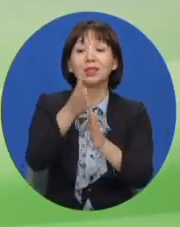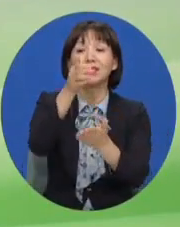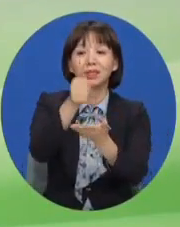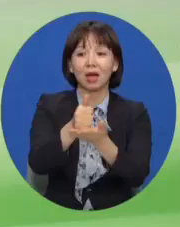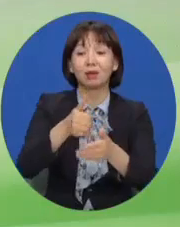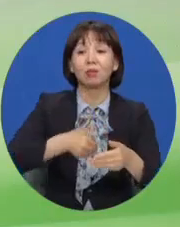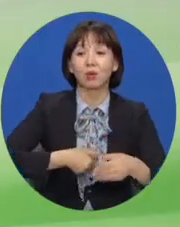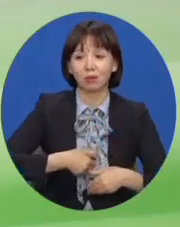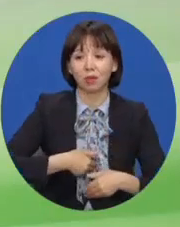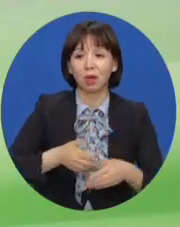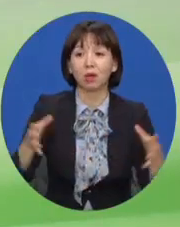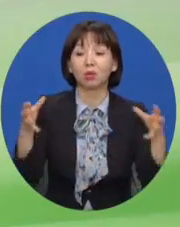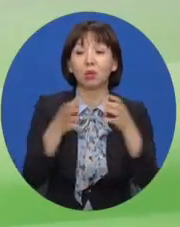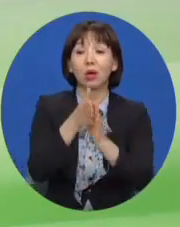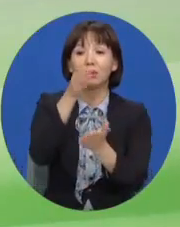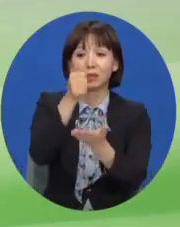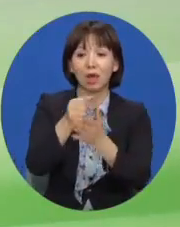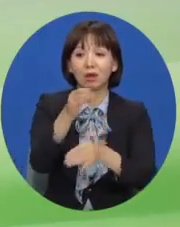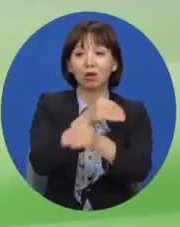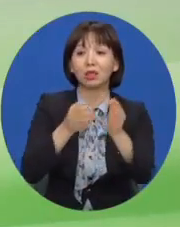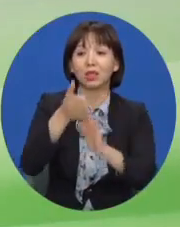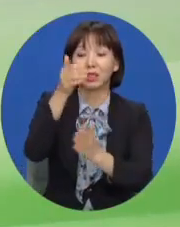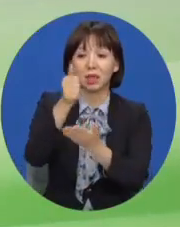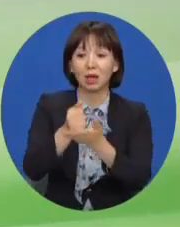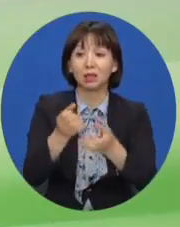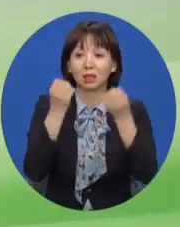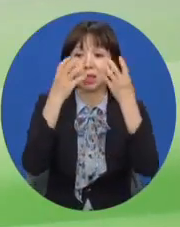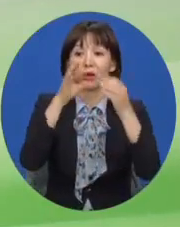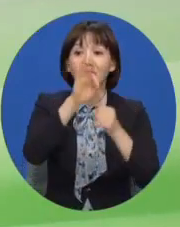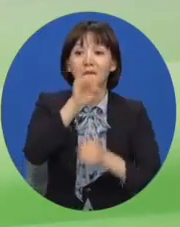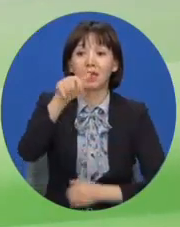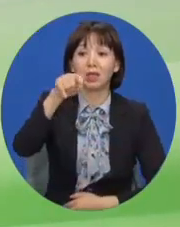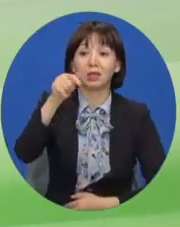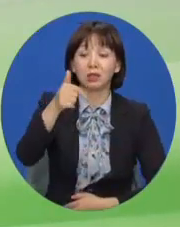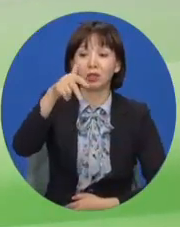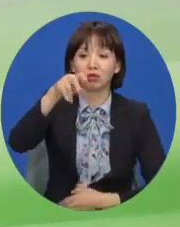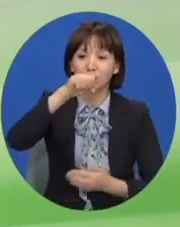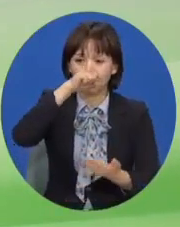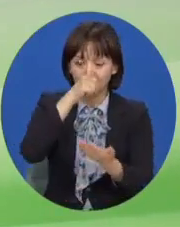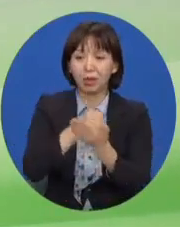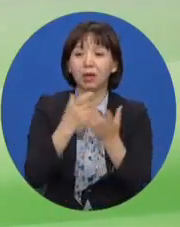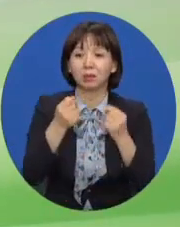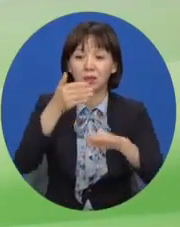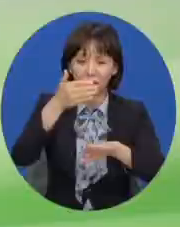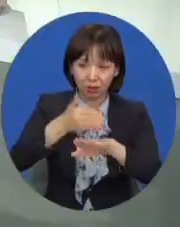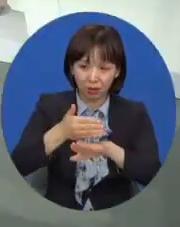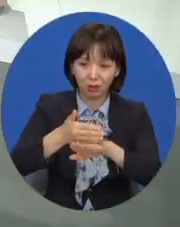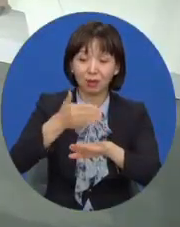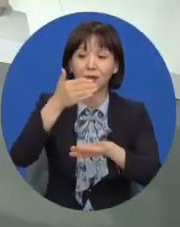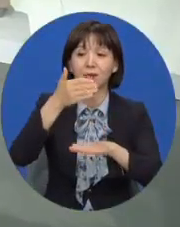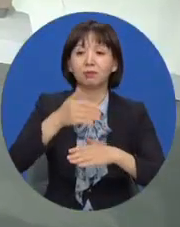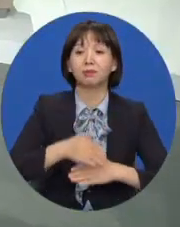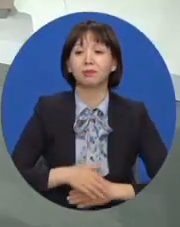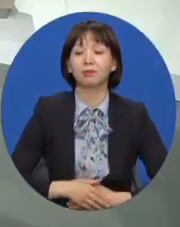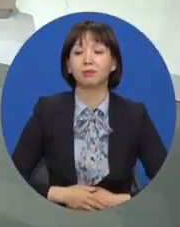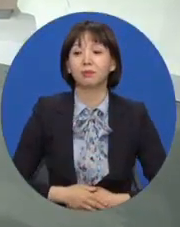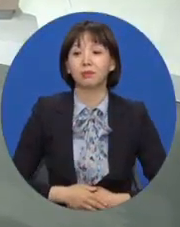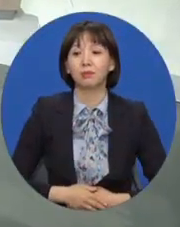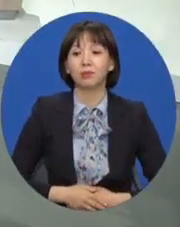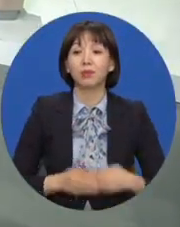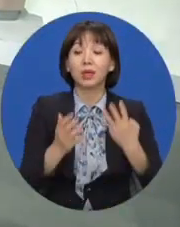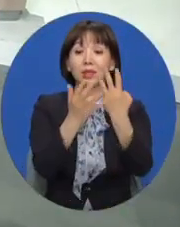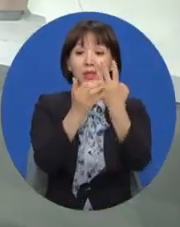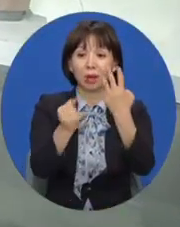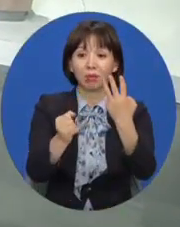때입니다. 통합시장, 경제시장, 새로운 이근규가 적임이 아니겠습니까? 감사합니다. 네, 세